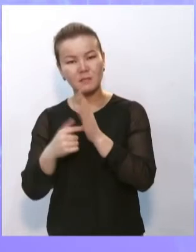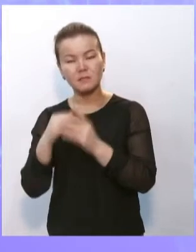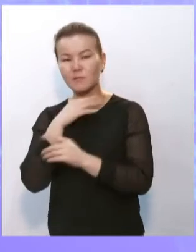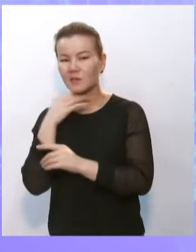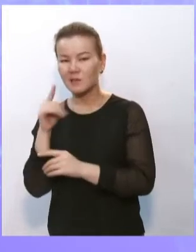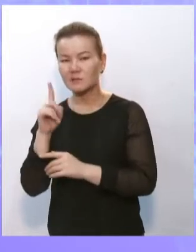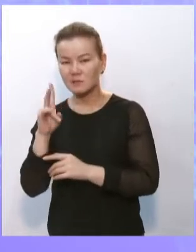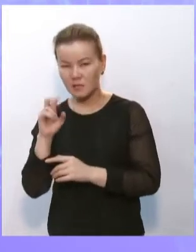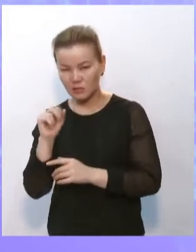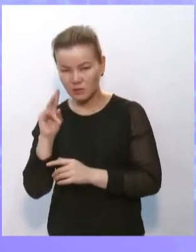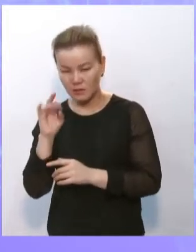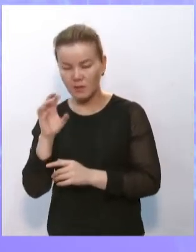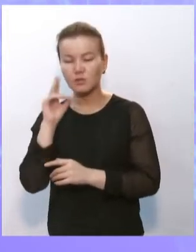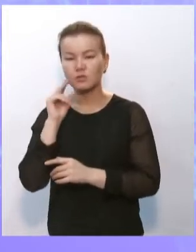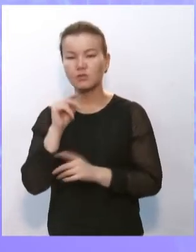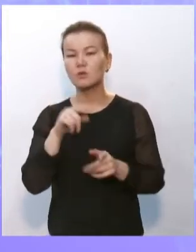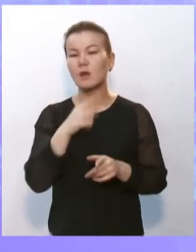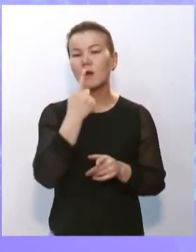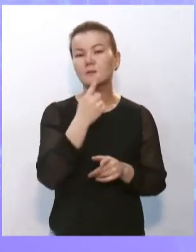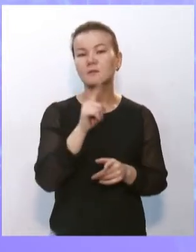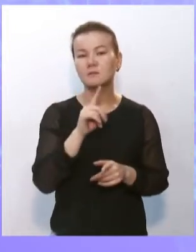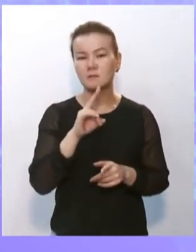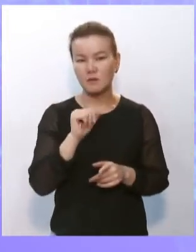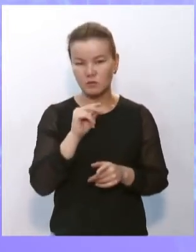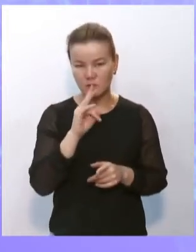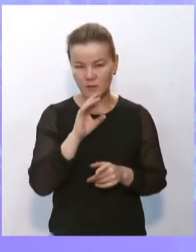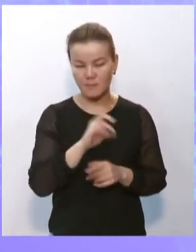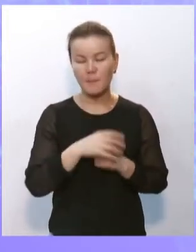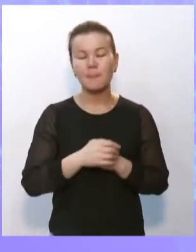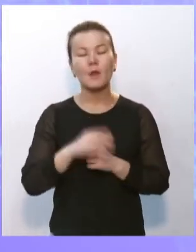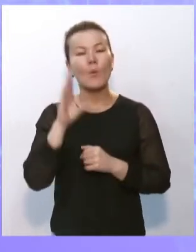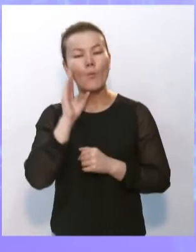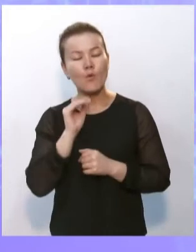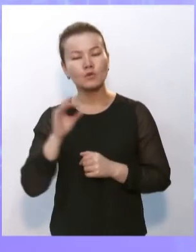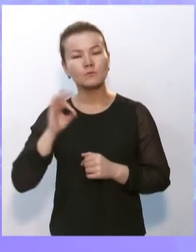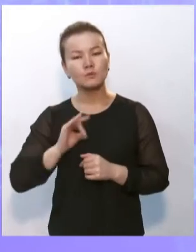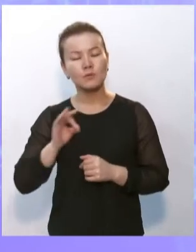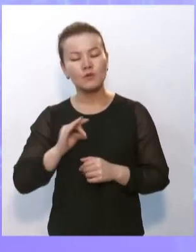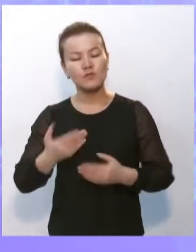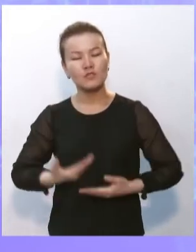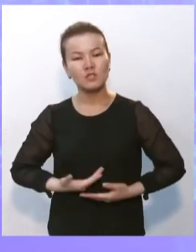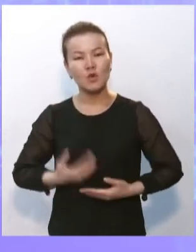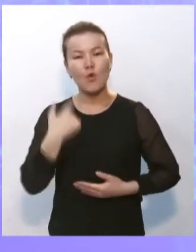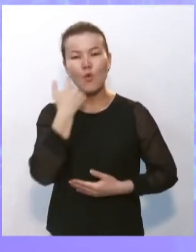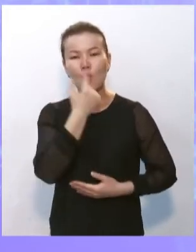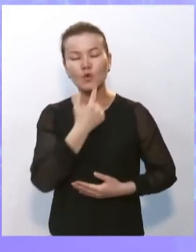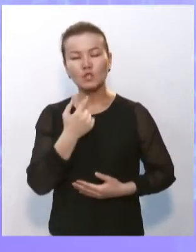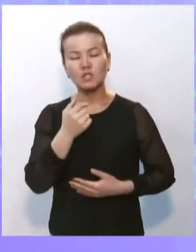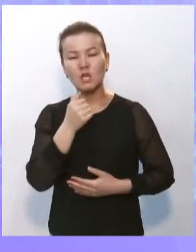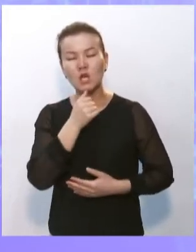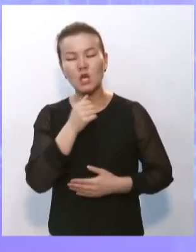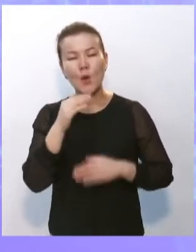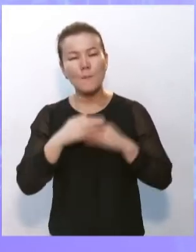многозначное число на однозначное можем применить в жизни устный при мы